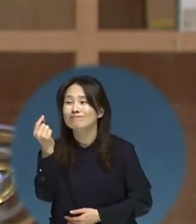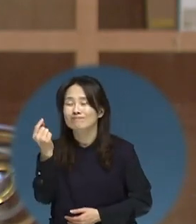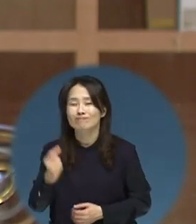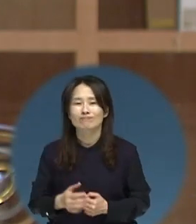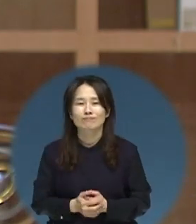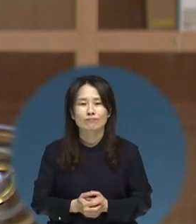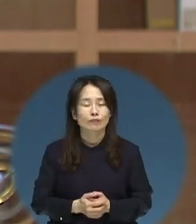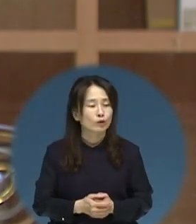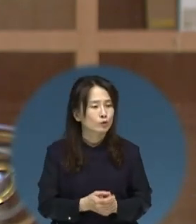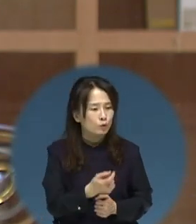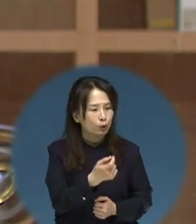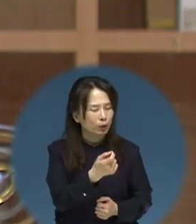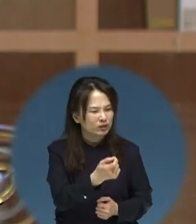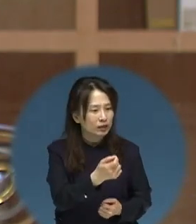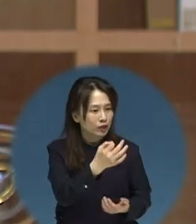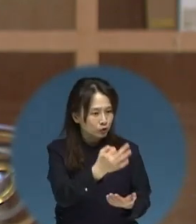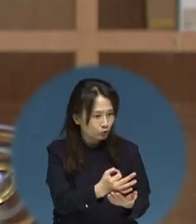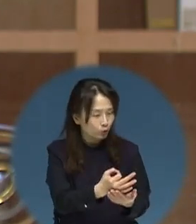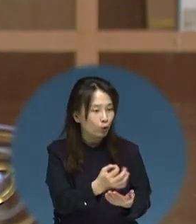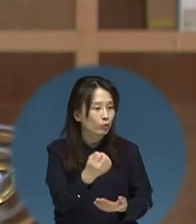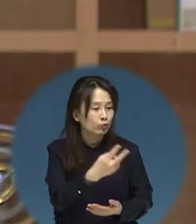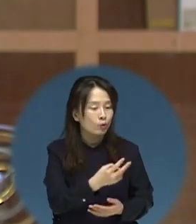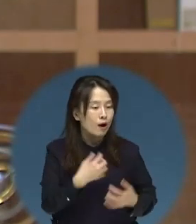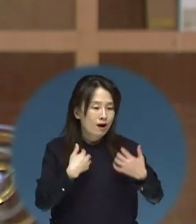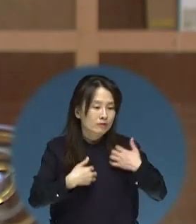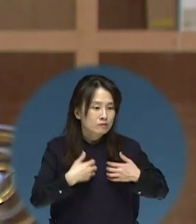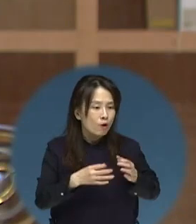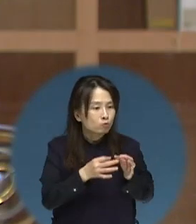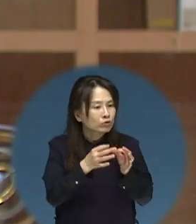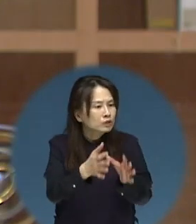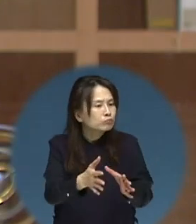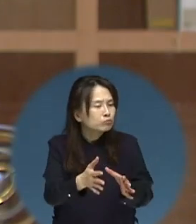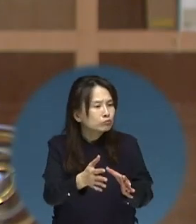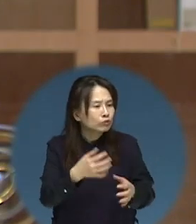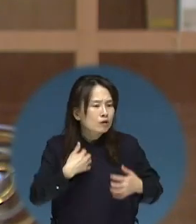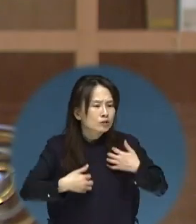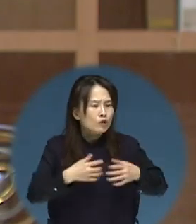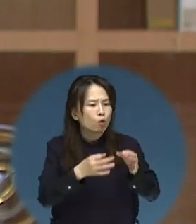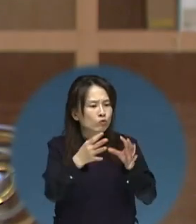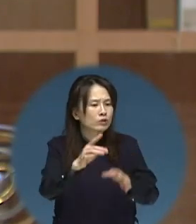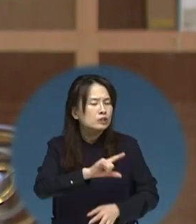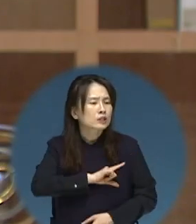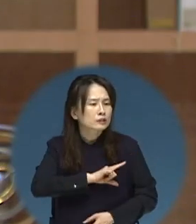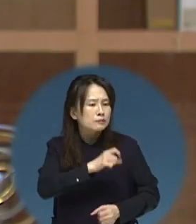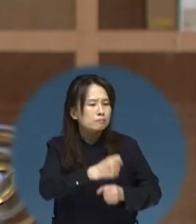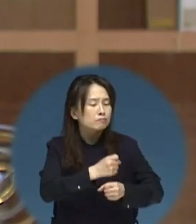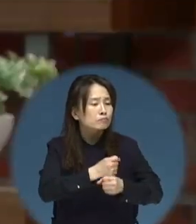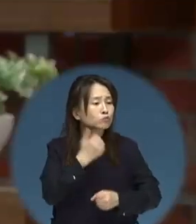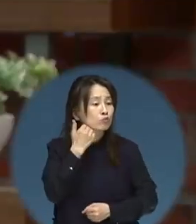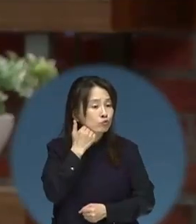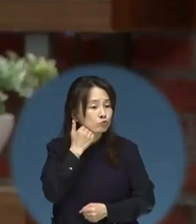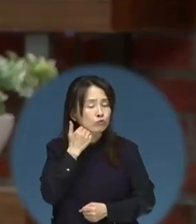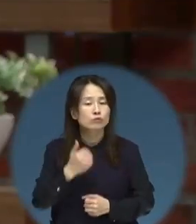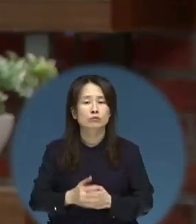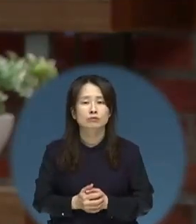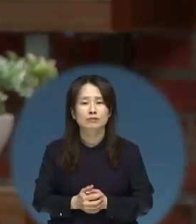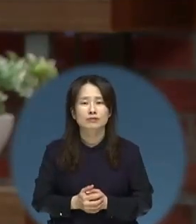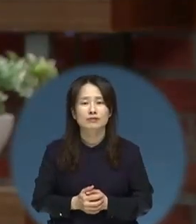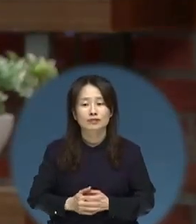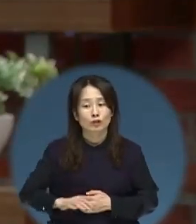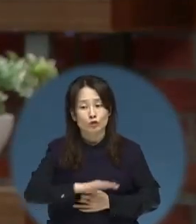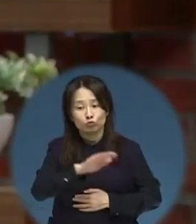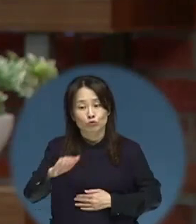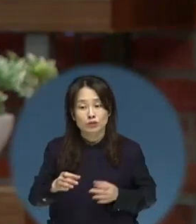소액 다수 또 즐거운 기부. 네. 즐거운 기부라고 하는 이름은 누가 만들었어요? 그냥 저희가 당연히 저희 기부